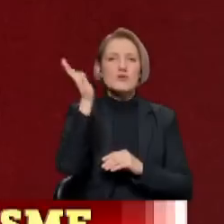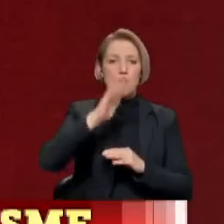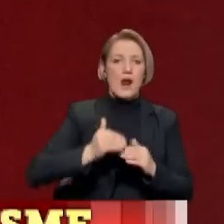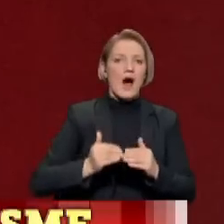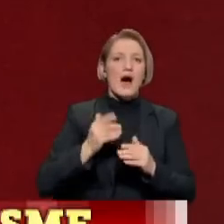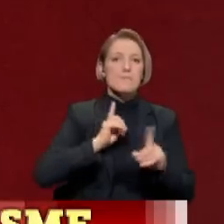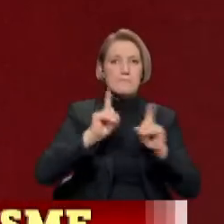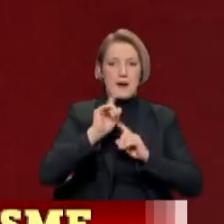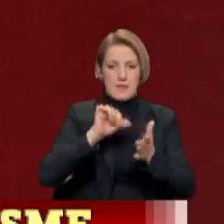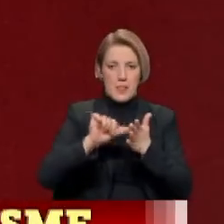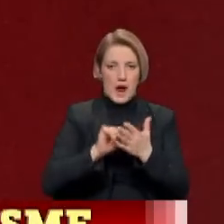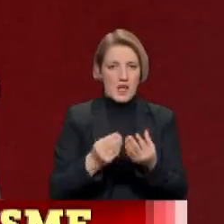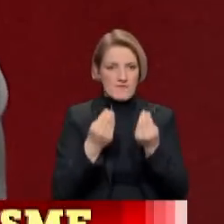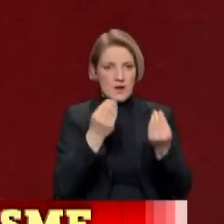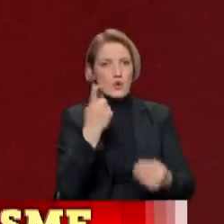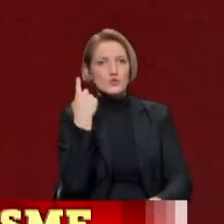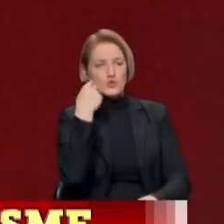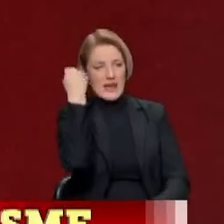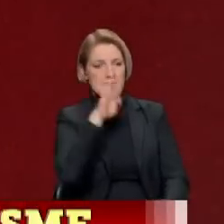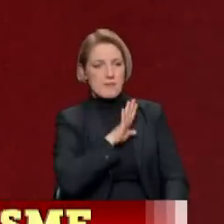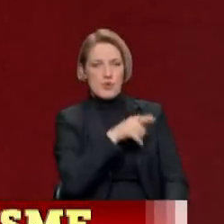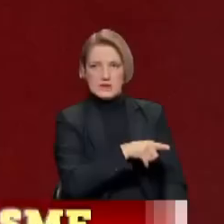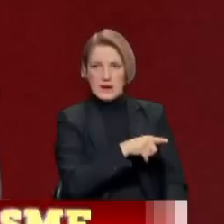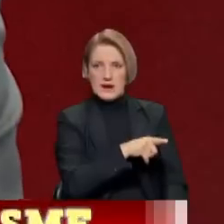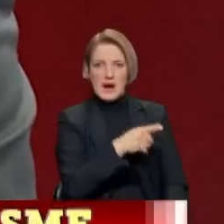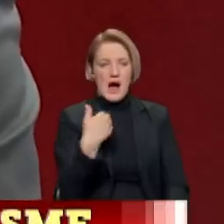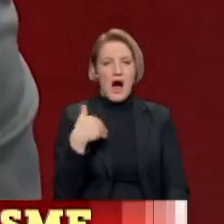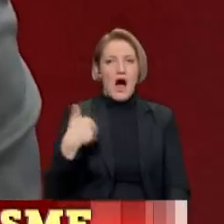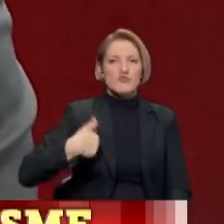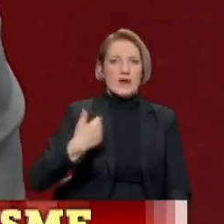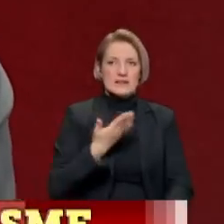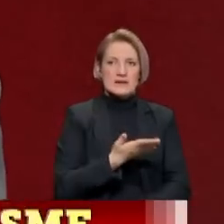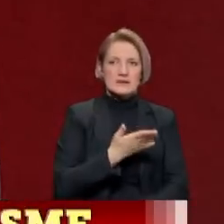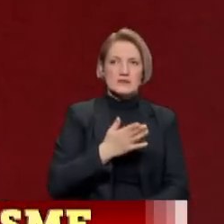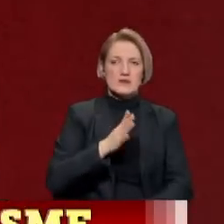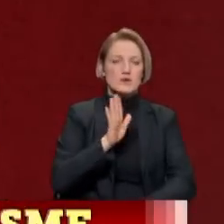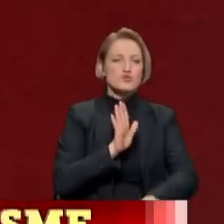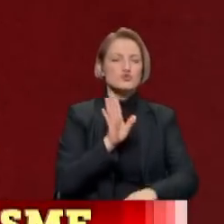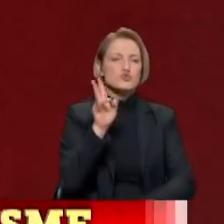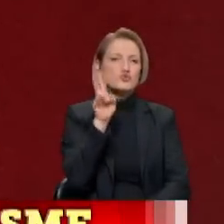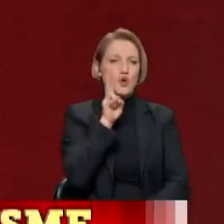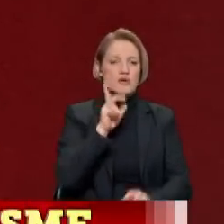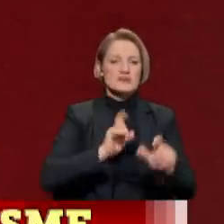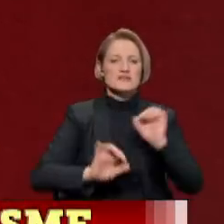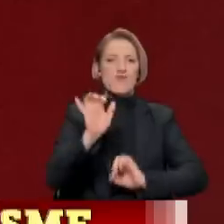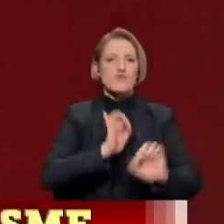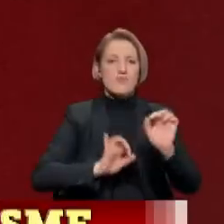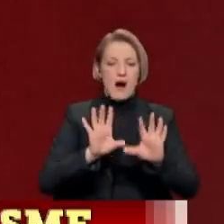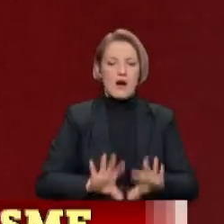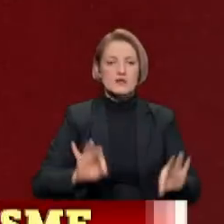günü veriliyor. Öbür tarafta dün Ekrem İmamoğlu'nun avukatlarına son savunmalarını hazırlaması için